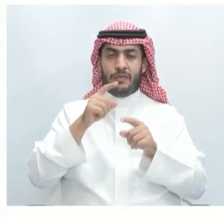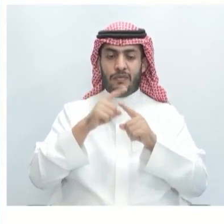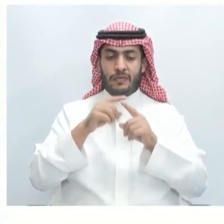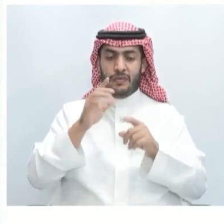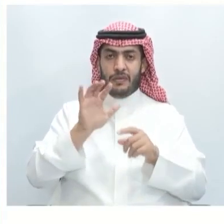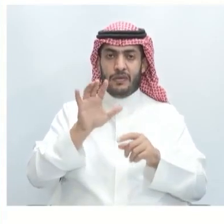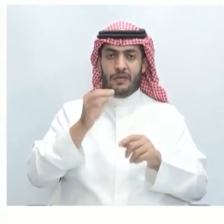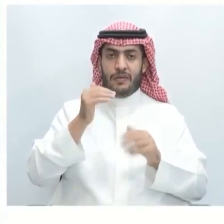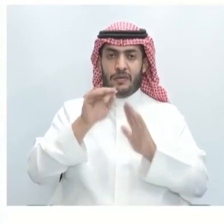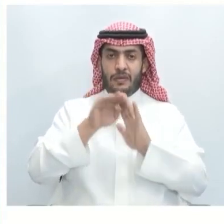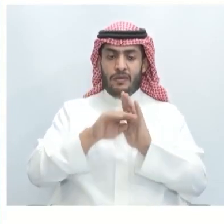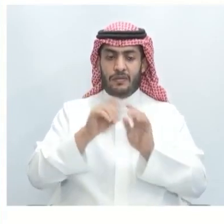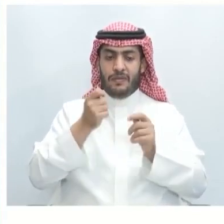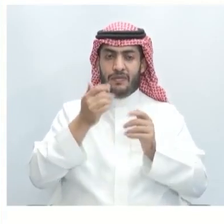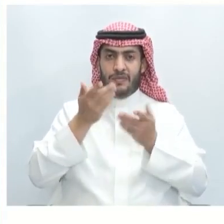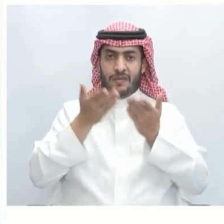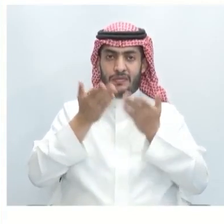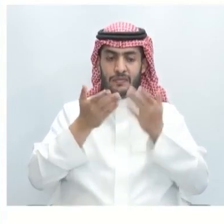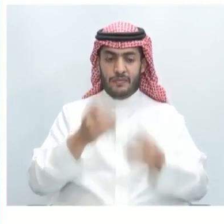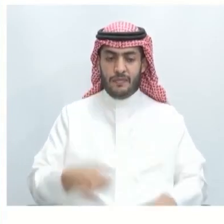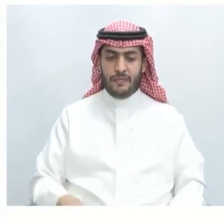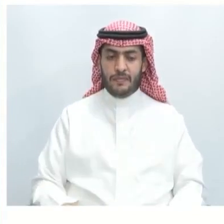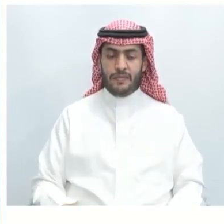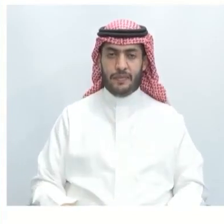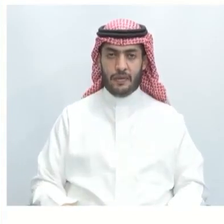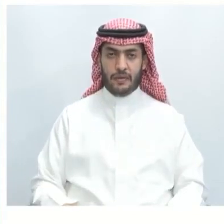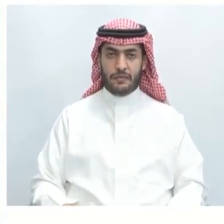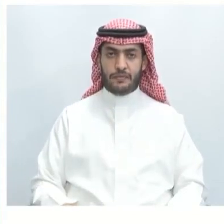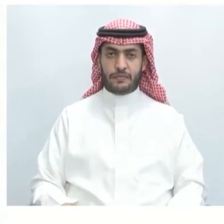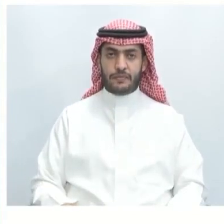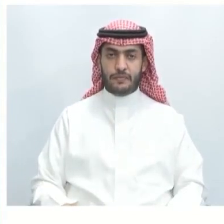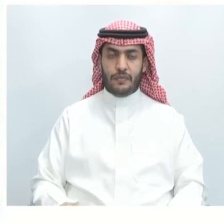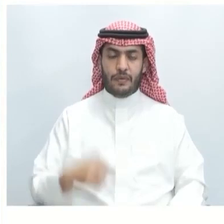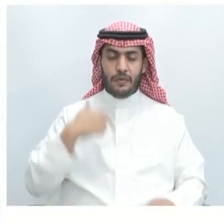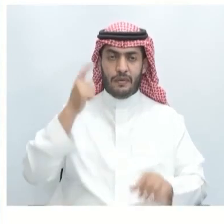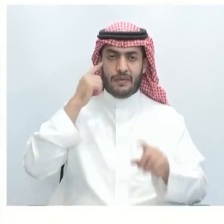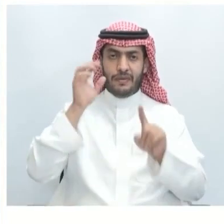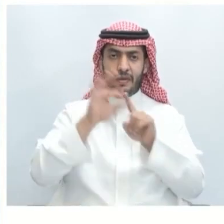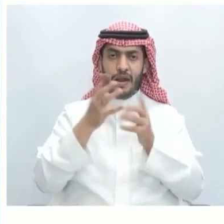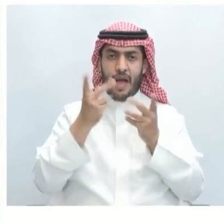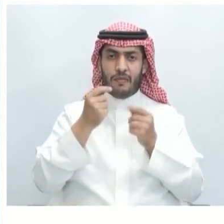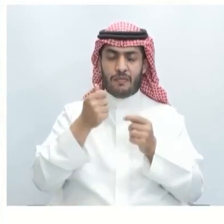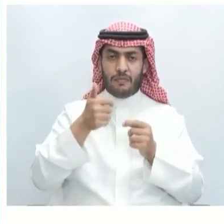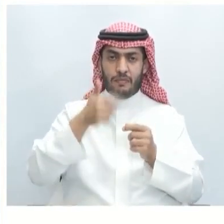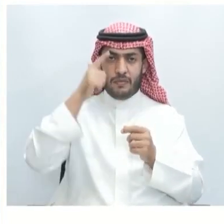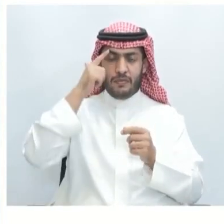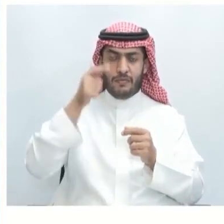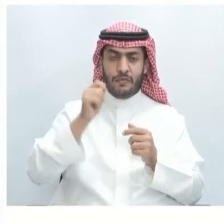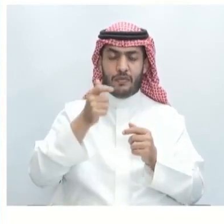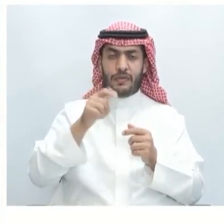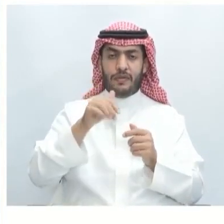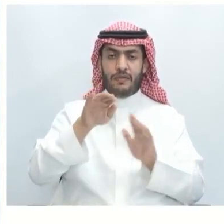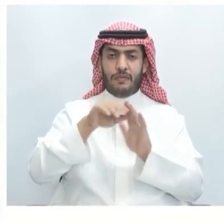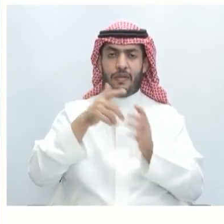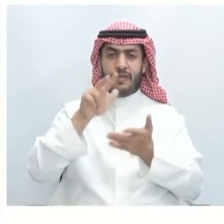535 ريال و45 هلله وبالتاكيد نحن لا نهدف الى معرفه الارقام هل هي او وضع السيناريو